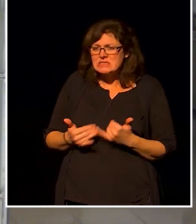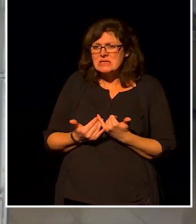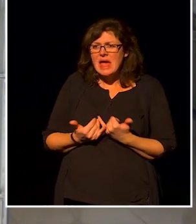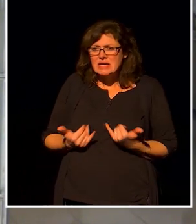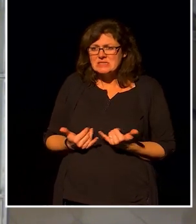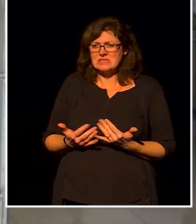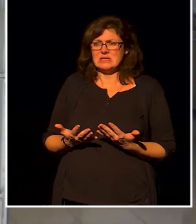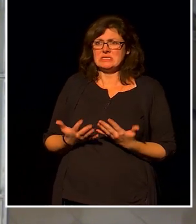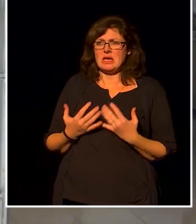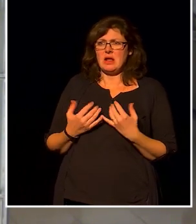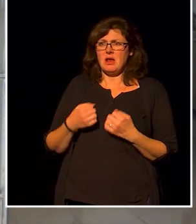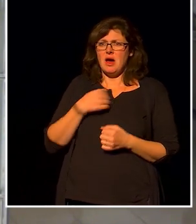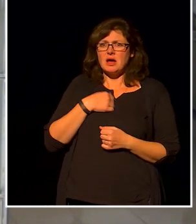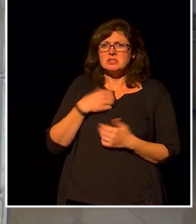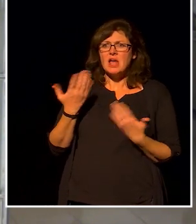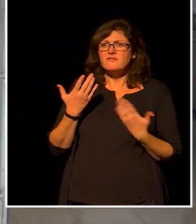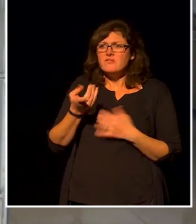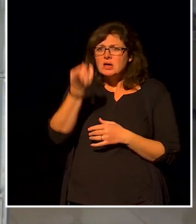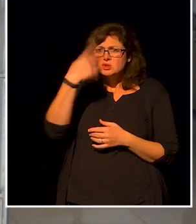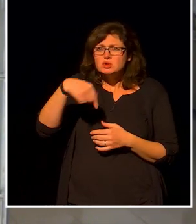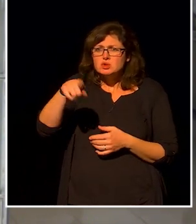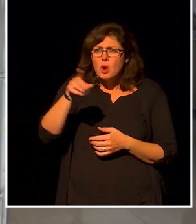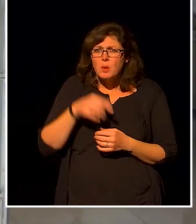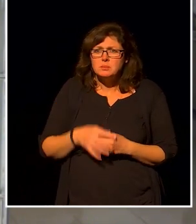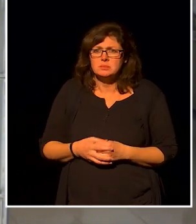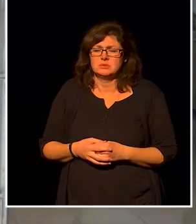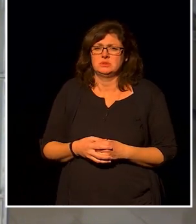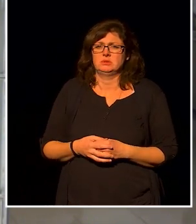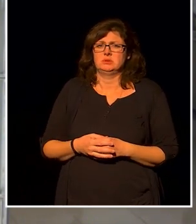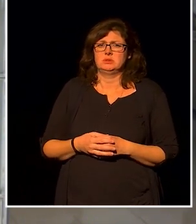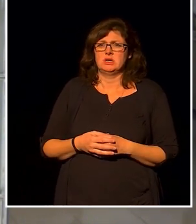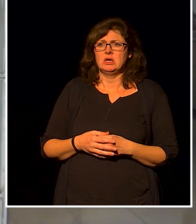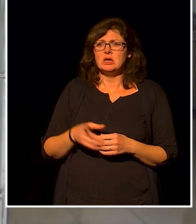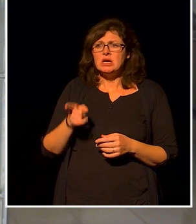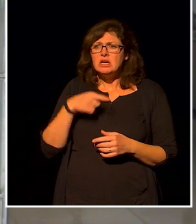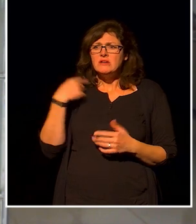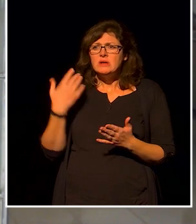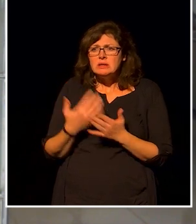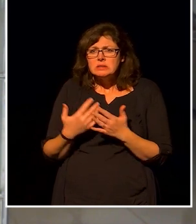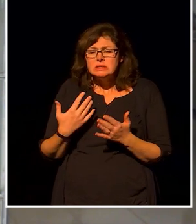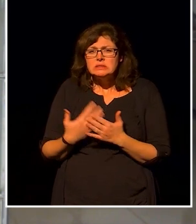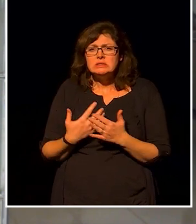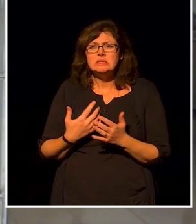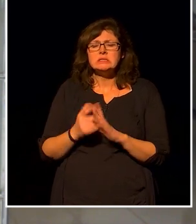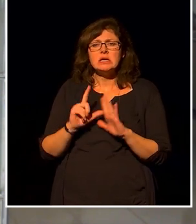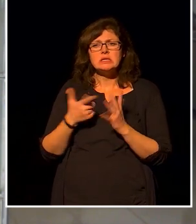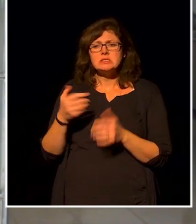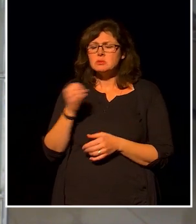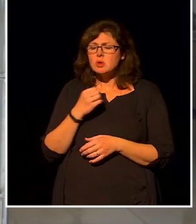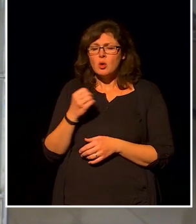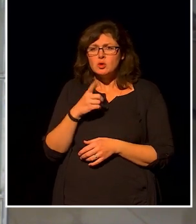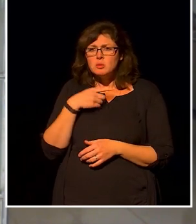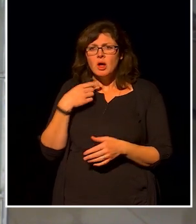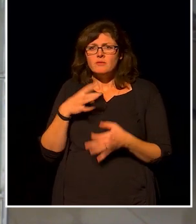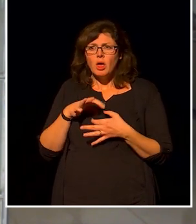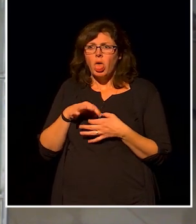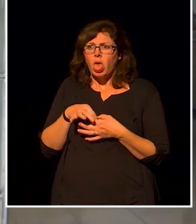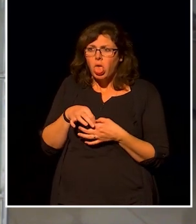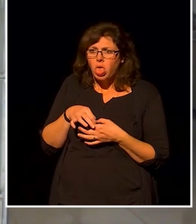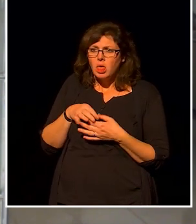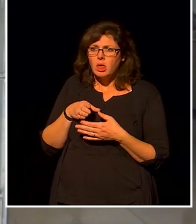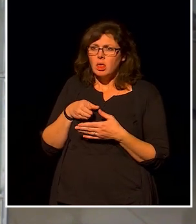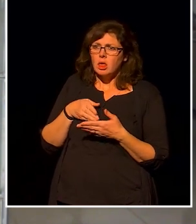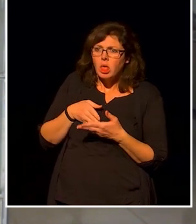Was denn sein wird, hängen wir in diesem 7. Oktober fest